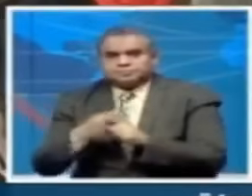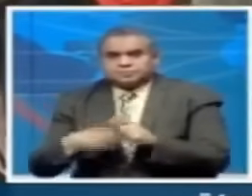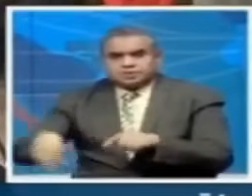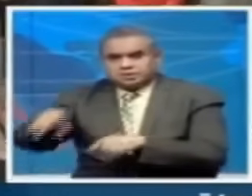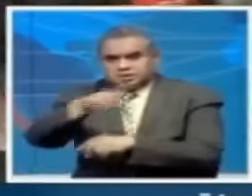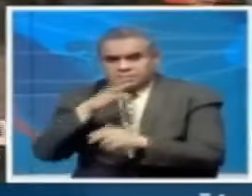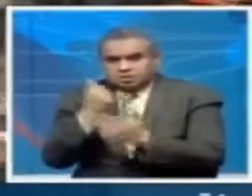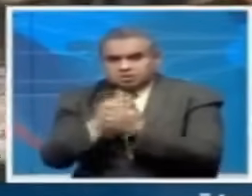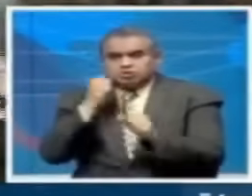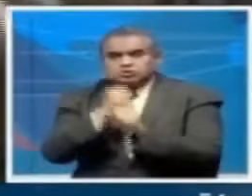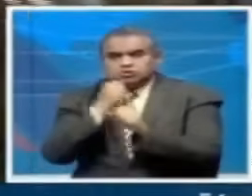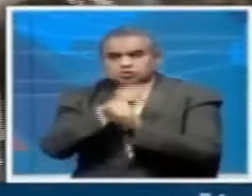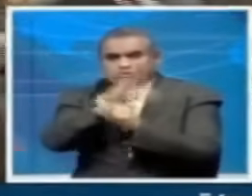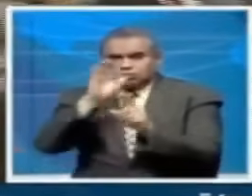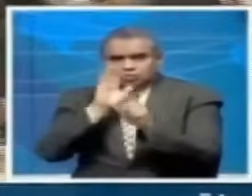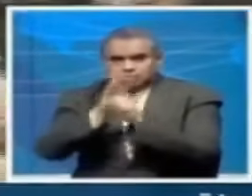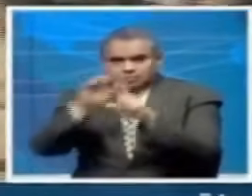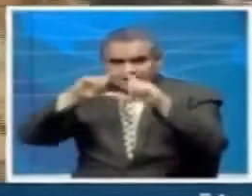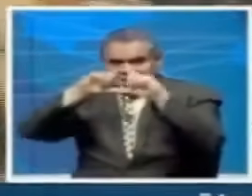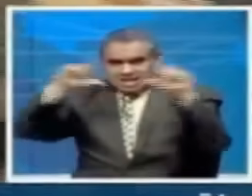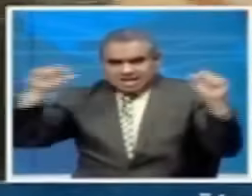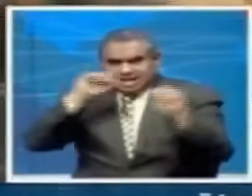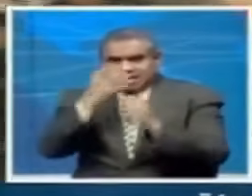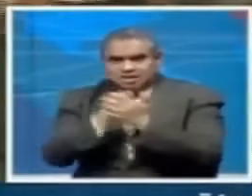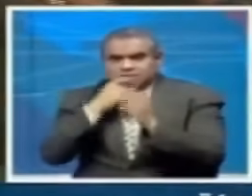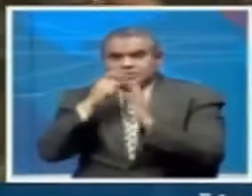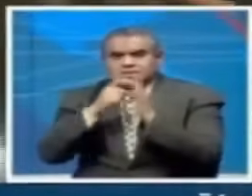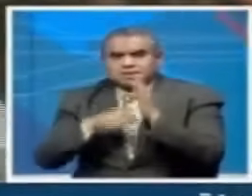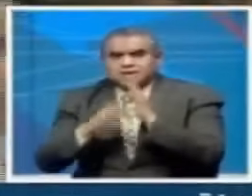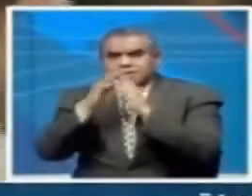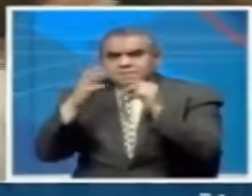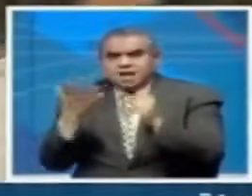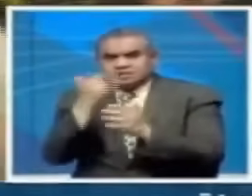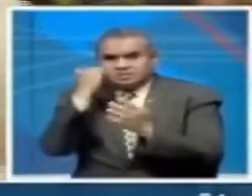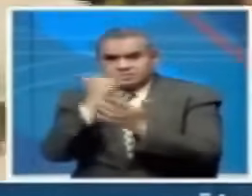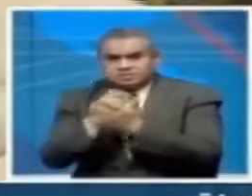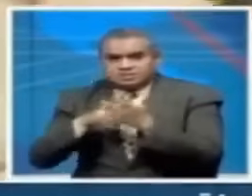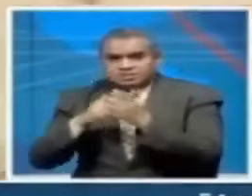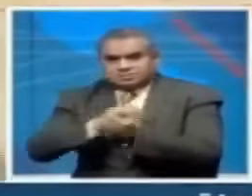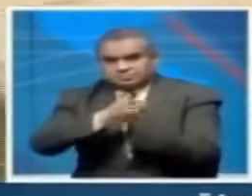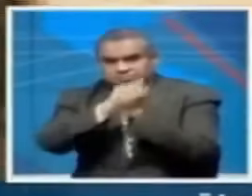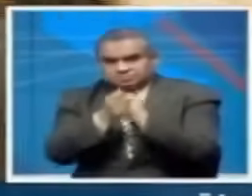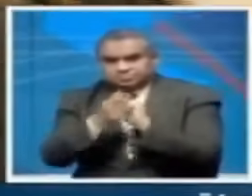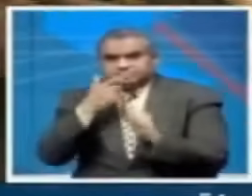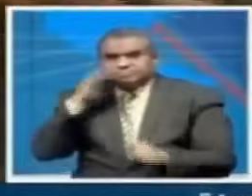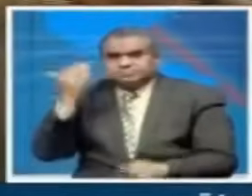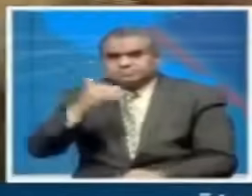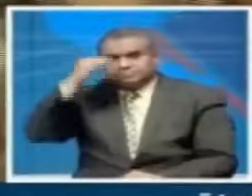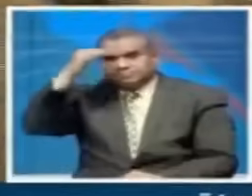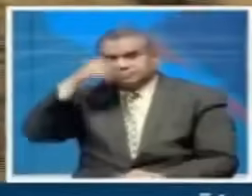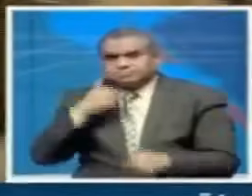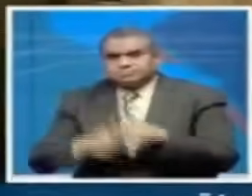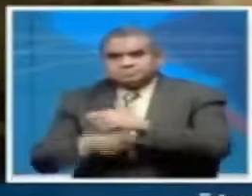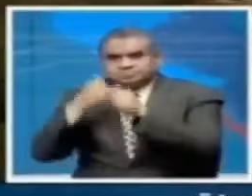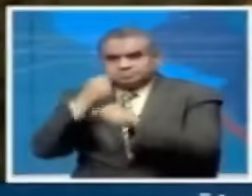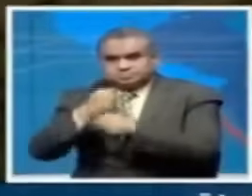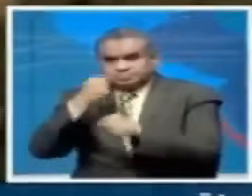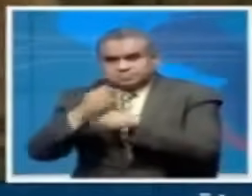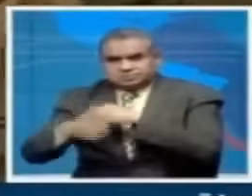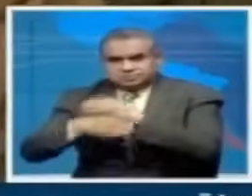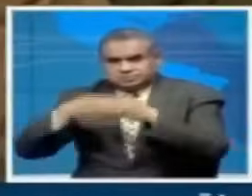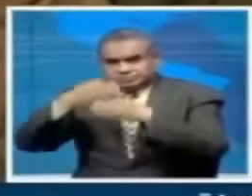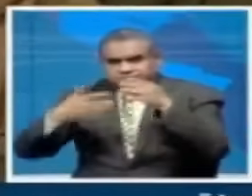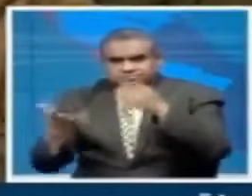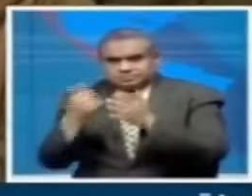على الحملة الانتخابية للمرشح قالوا إن مصر تحتاج إلى تغيير رؤية وترتيب أولويات بناء على